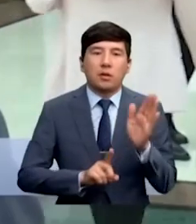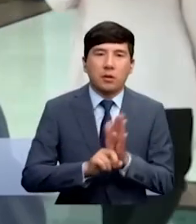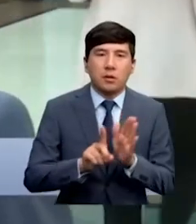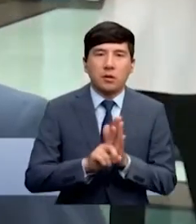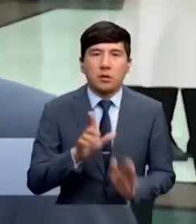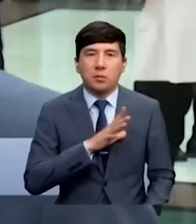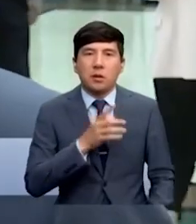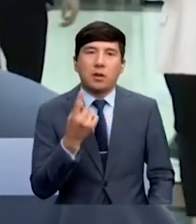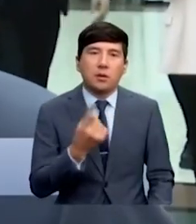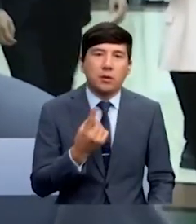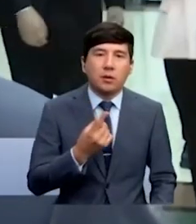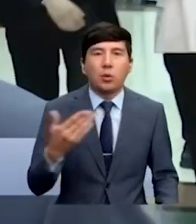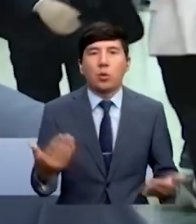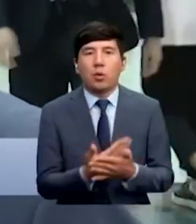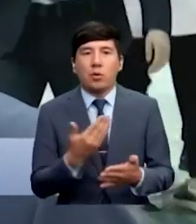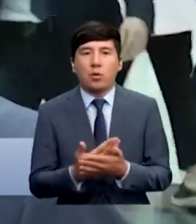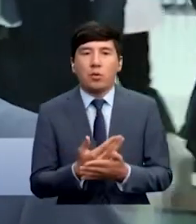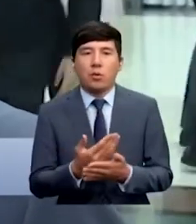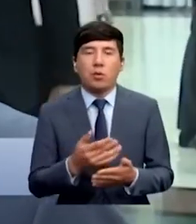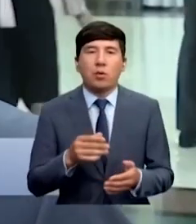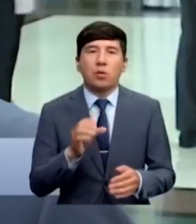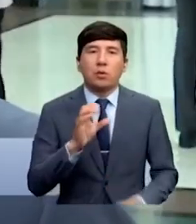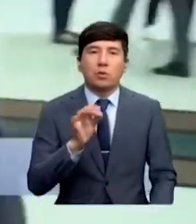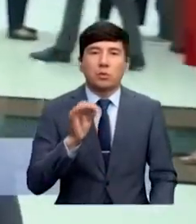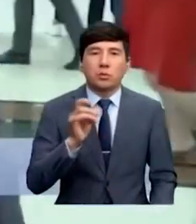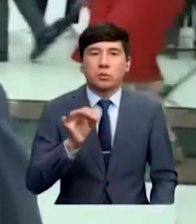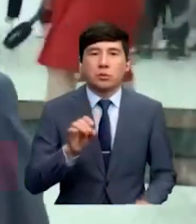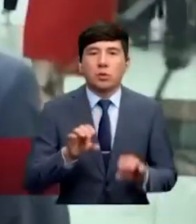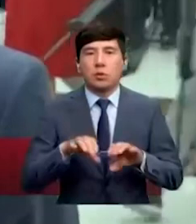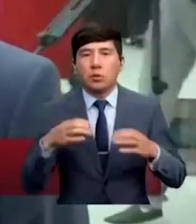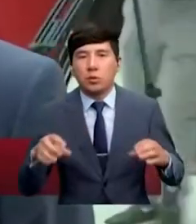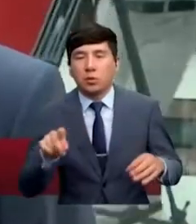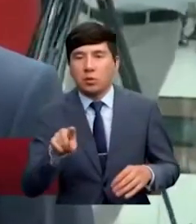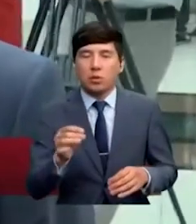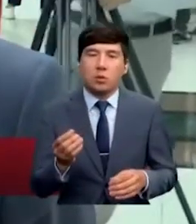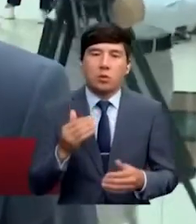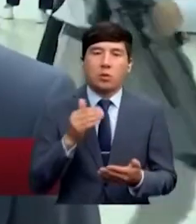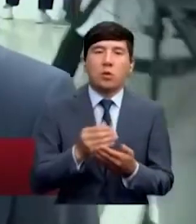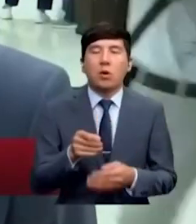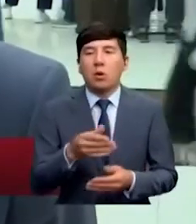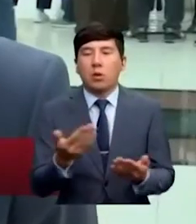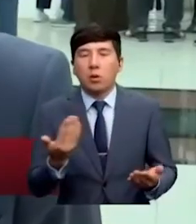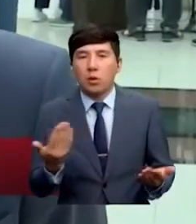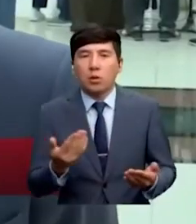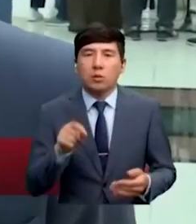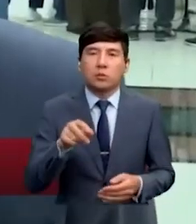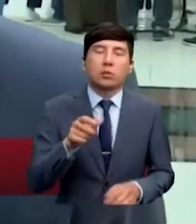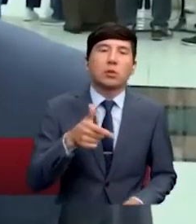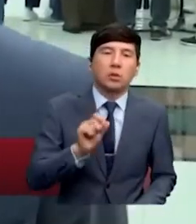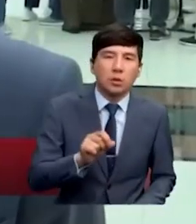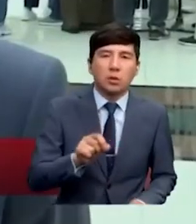бір жаңадан бір оқуға түскен студенттің кейіпінде болдым. Өзім сұрап үйреніп алдым. Мынау қайда, анау қайда деген сияқты.